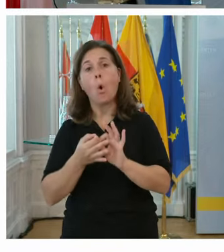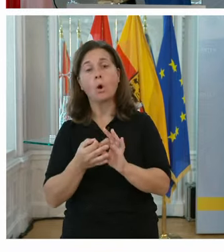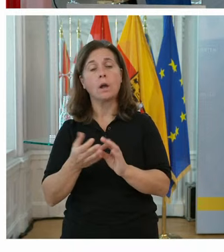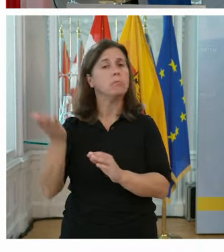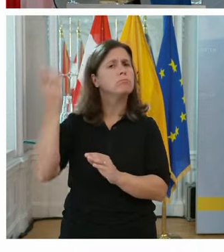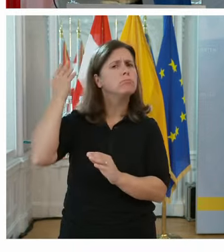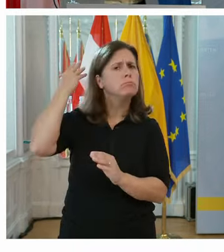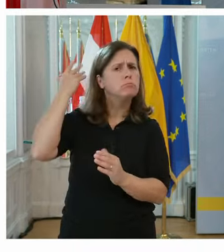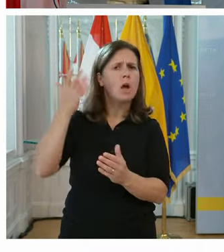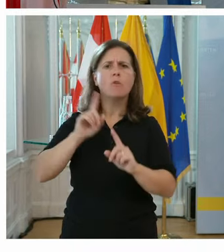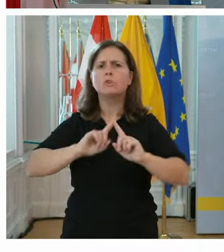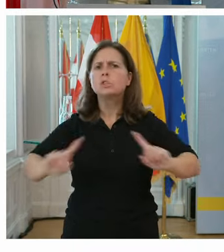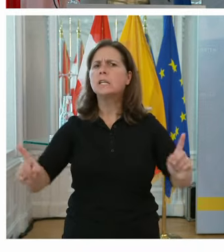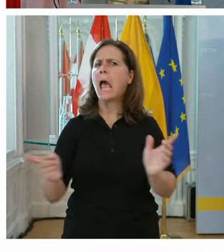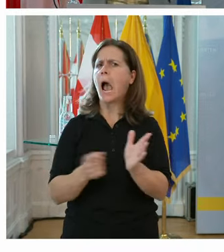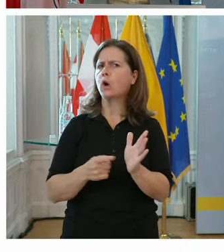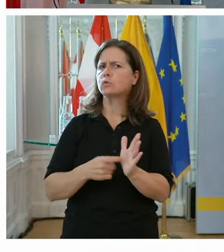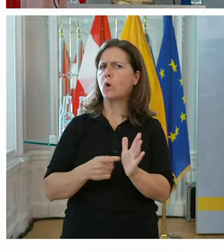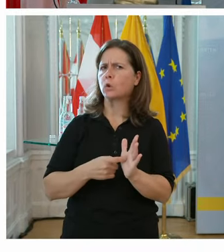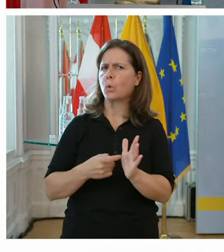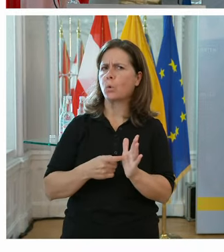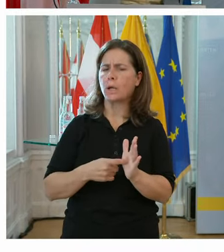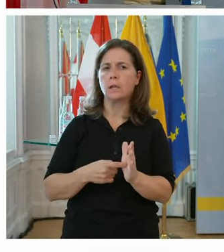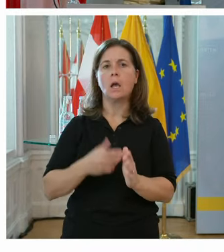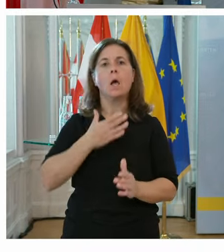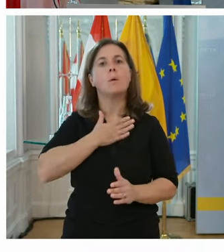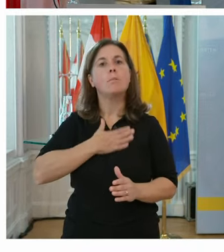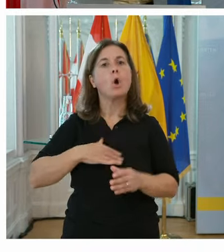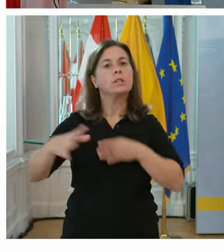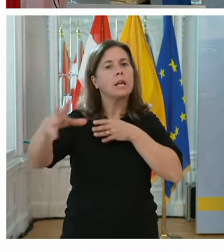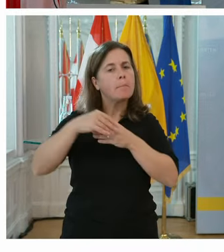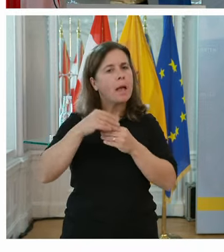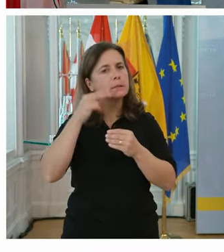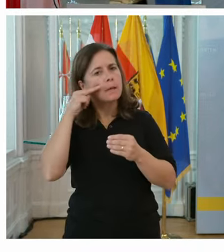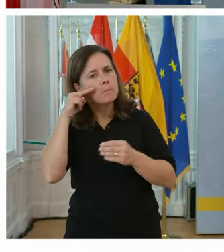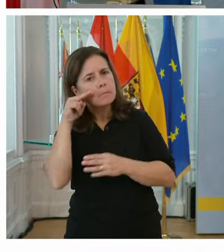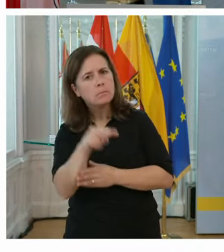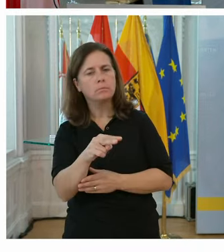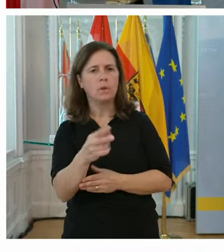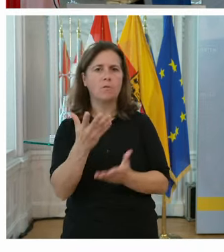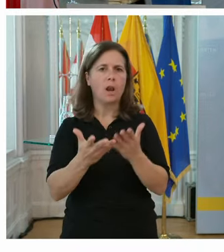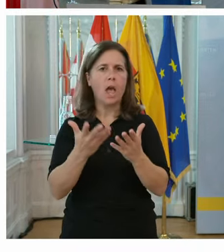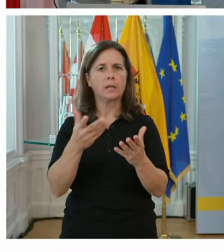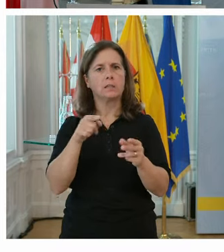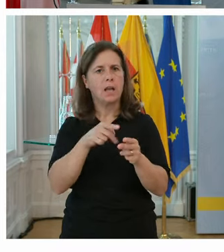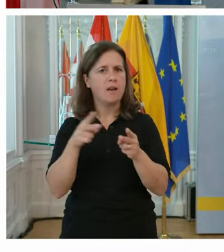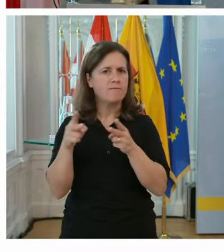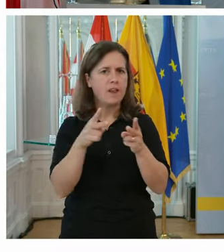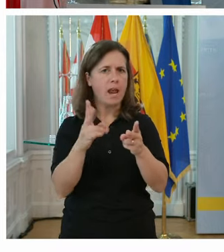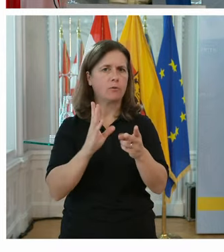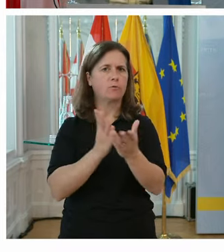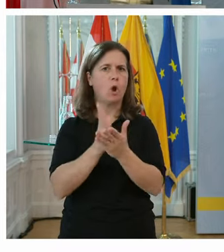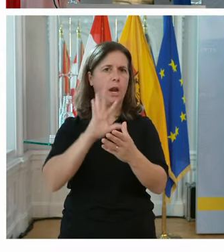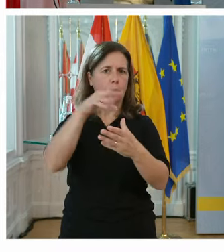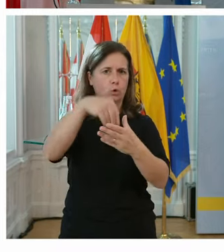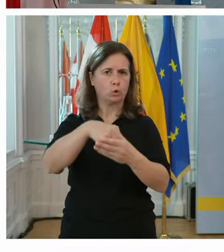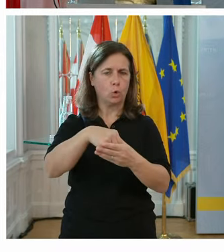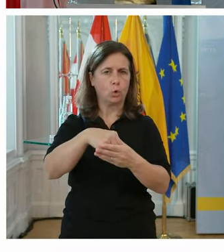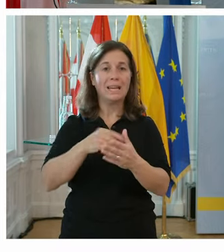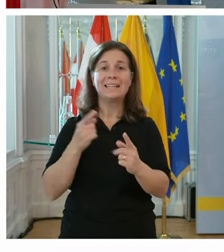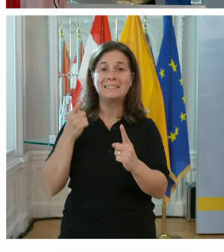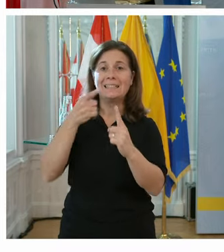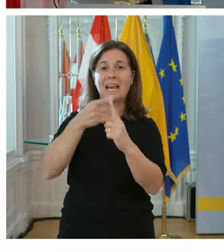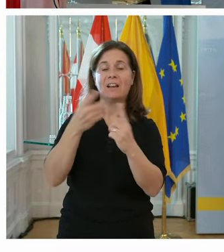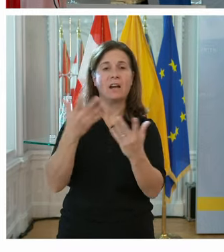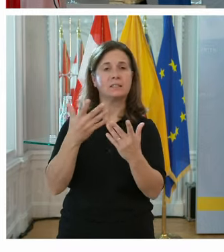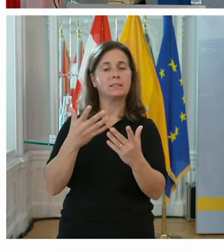der Vergangenheit verschiedene Herausforderungen gab. Da möchten wir gerne gemeinsam hinschauen und mit Ihnen gemeinsam diesen Weg der Inklusion gehen. Und das Ziel ist wirklich,